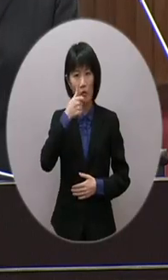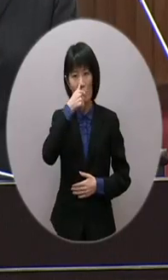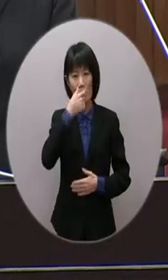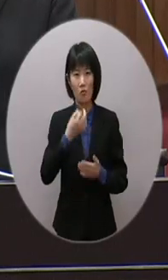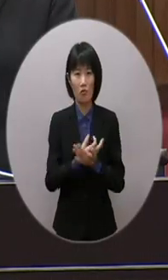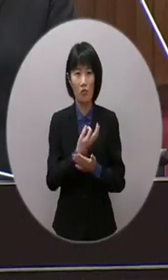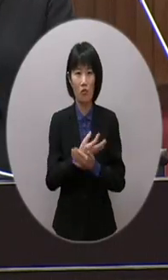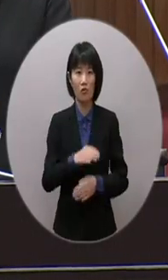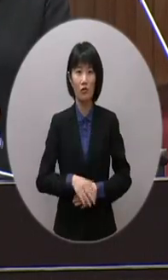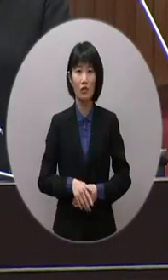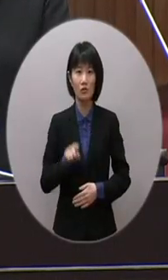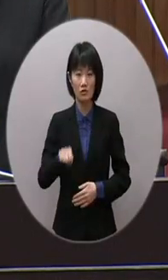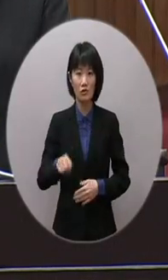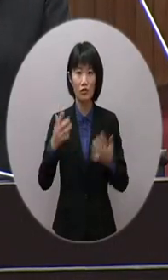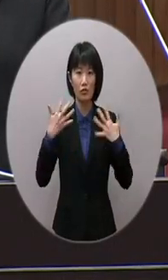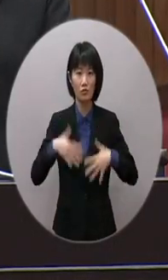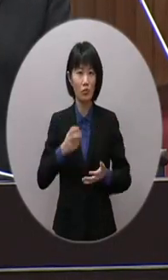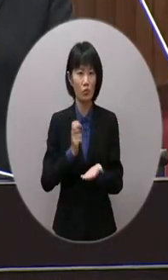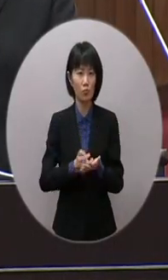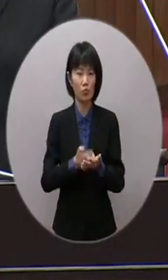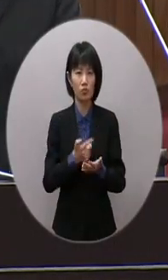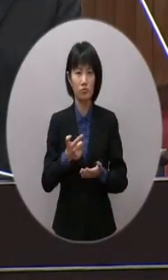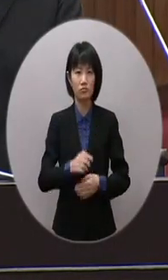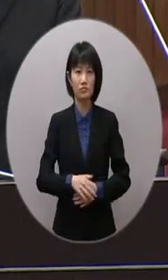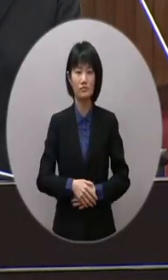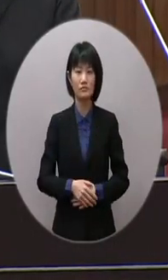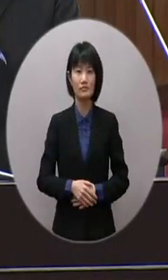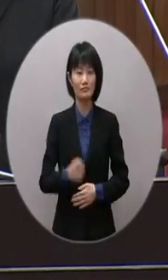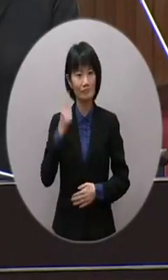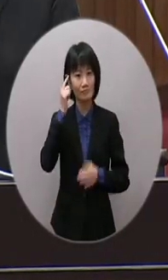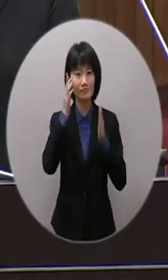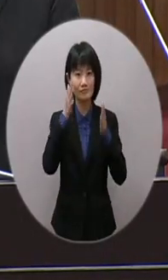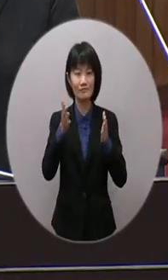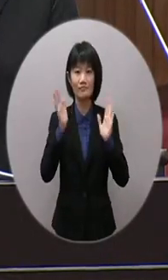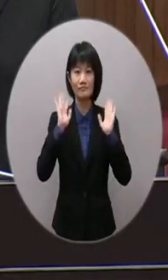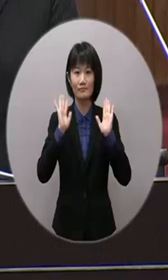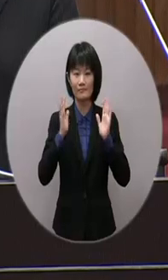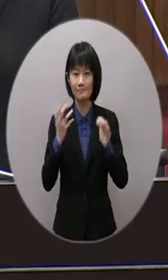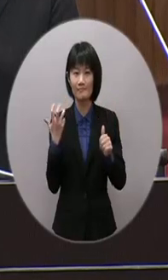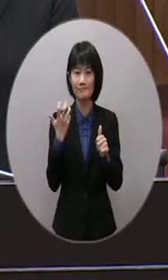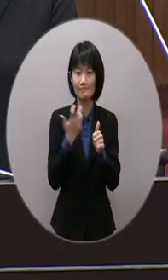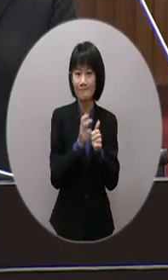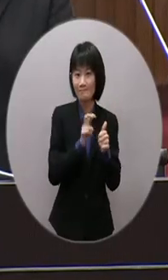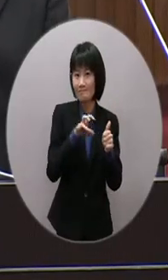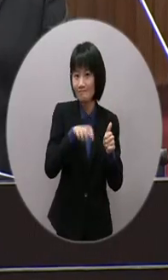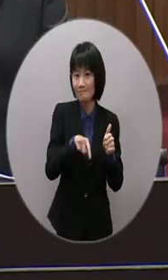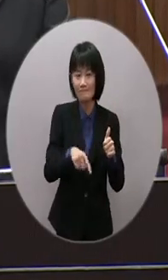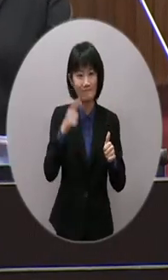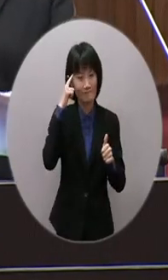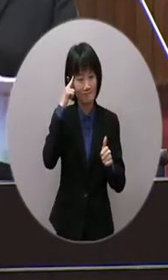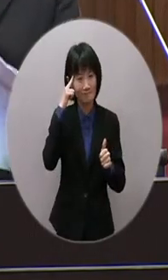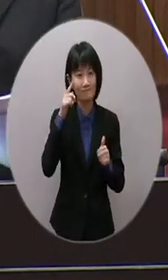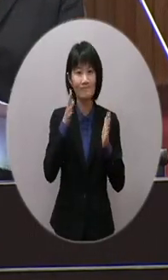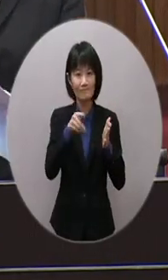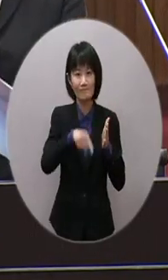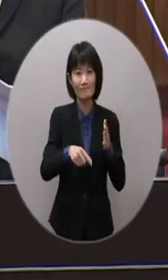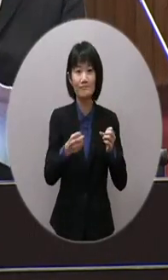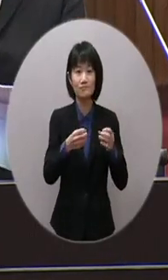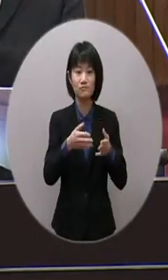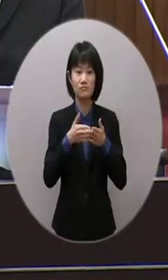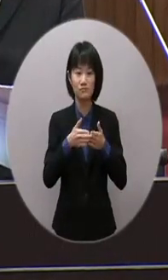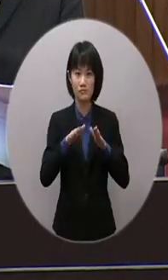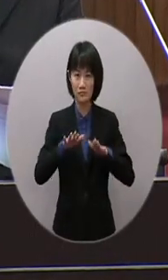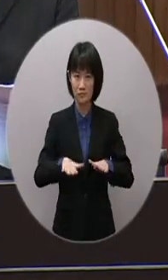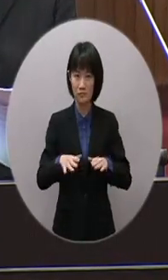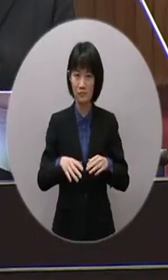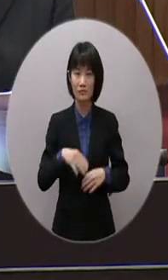这个确实是一个很重要的问题。那我就想针对幼托的部分来跟院长一起来做讨论哈，因为我们目前